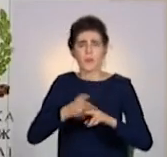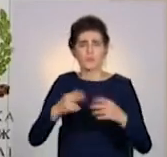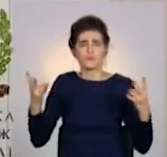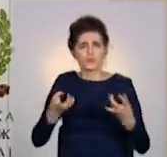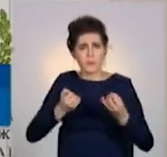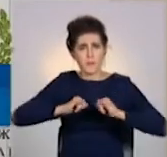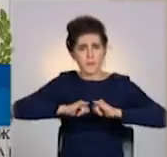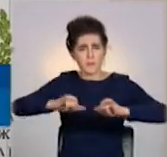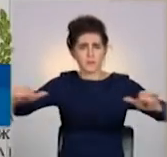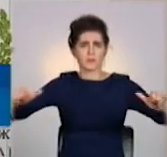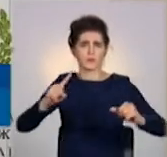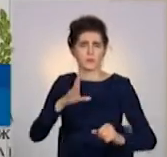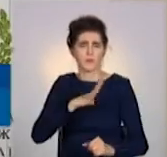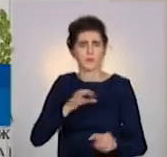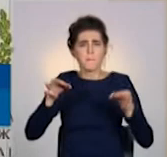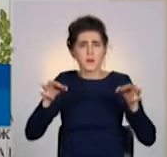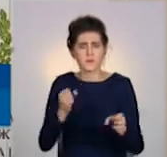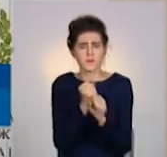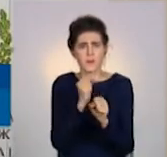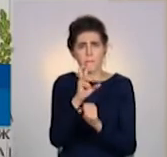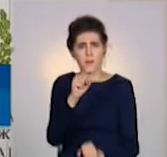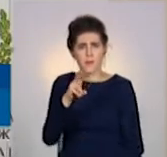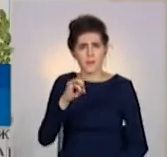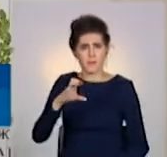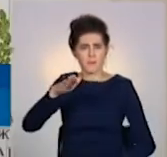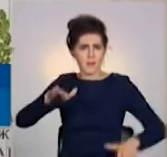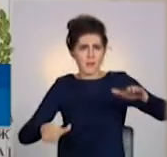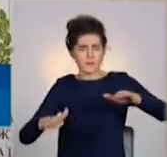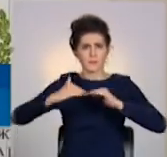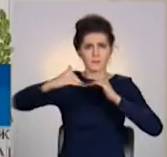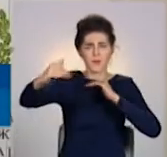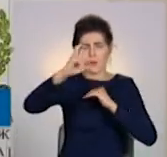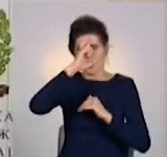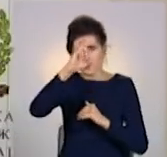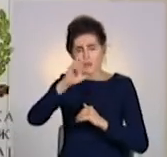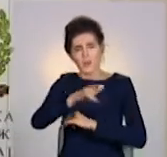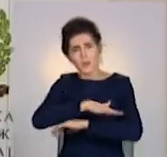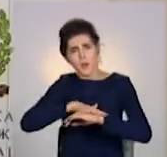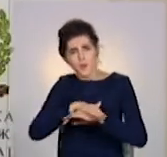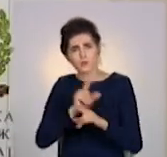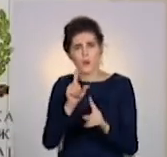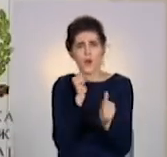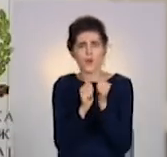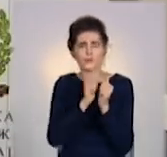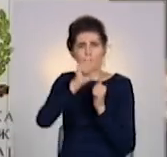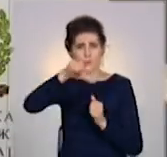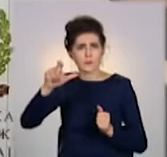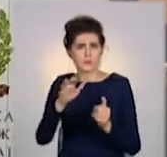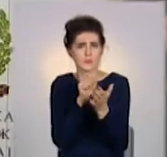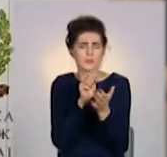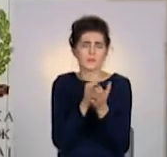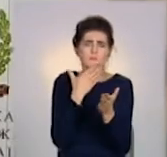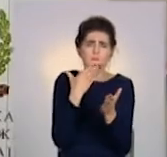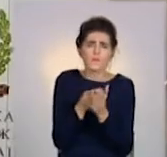щоб існував баланс між владою і громадськістю. Ми хочемо, щоб кожен займався своєю справою. Держава